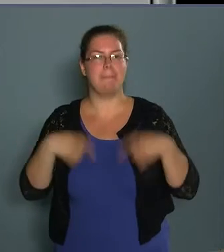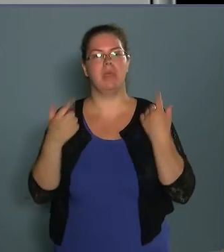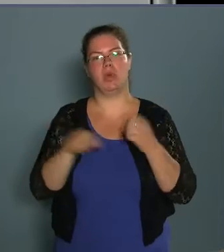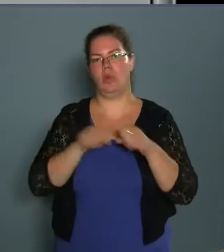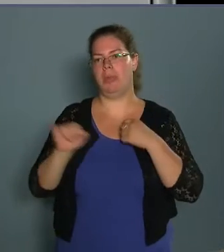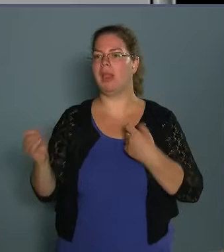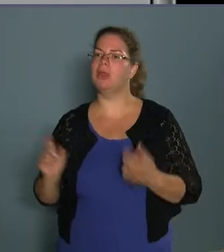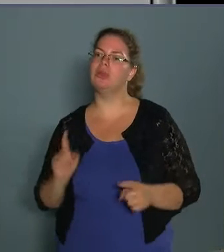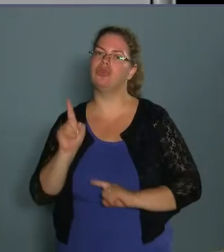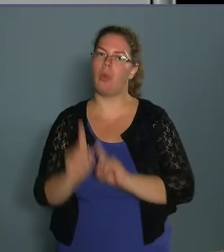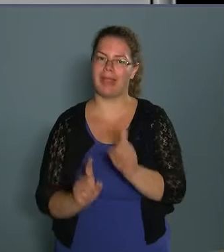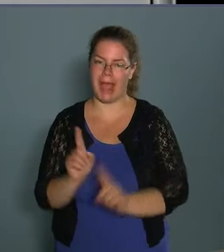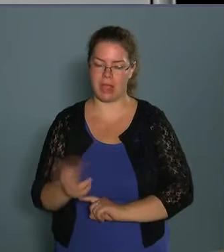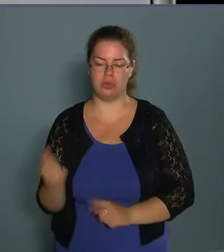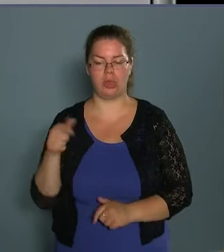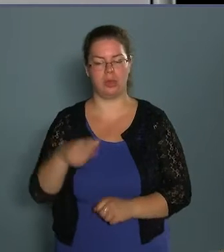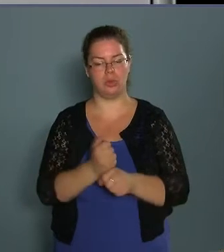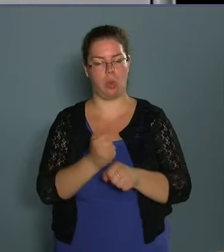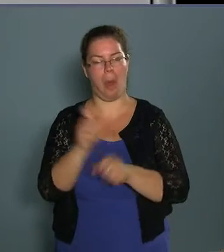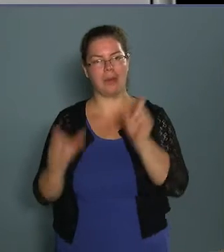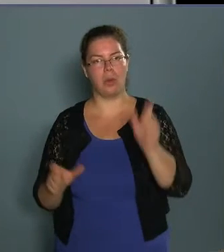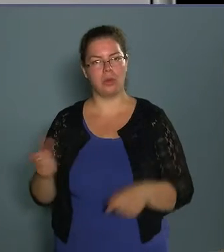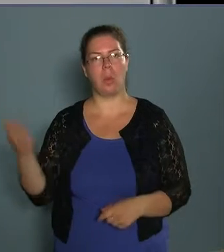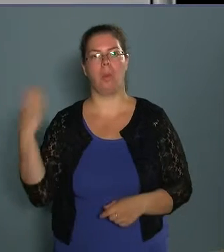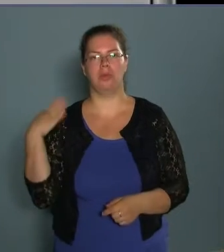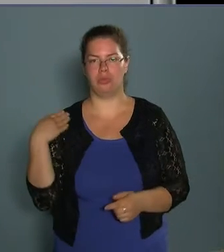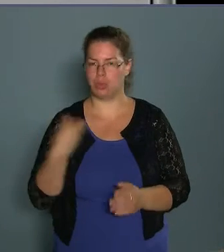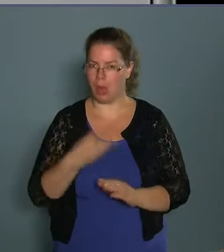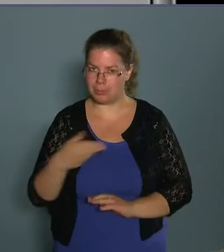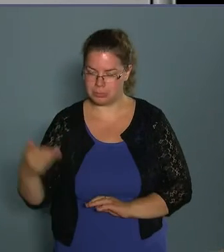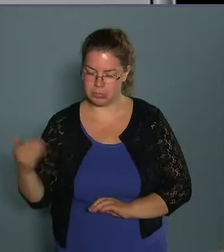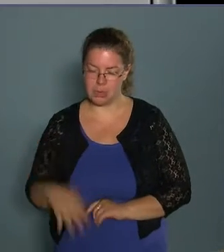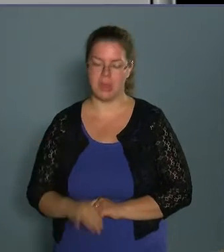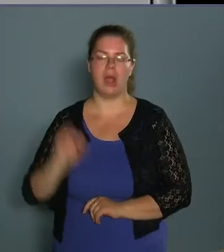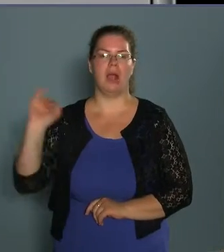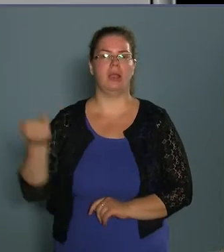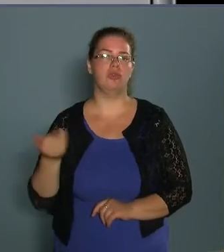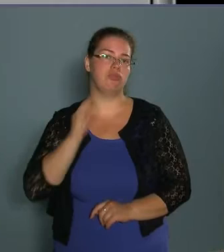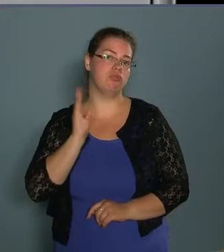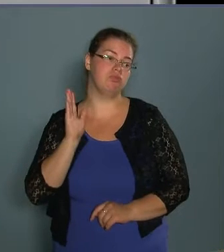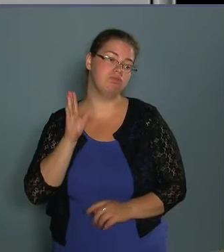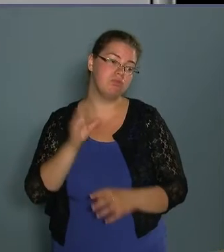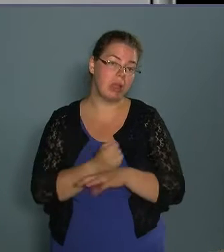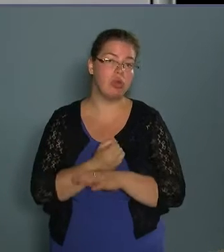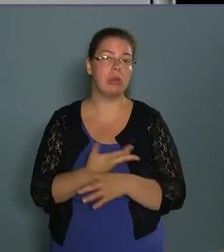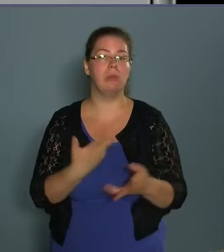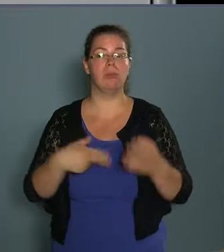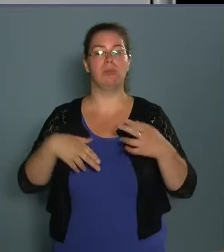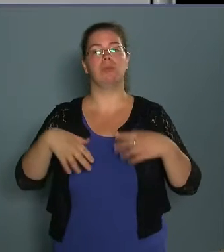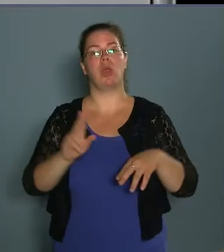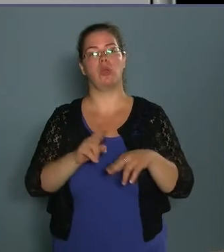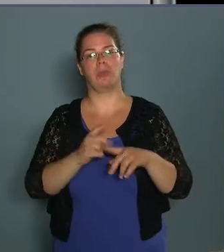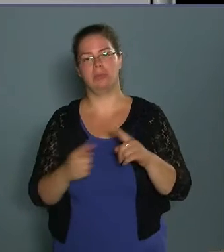önkormányzatunk is hozzájárult ahhoz, hogy az ott dolgozók jutalomban részesülhessenek. Meggyőződésem, hogy nagyobb